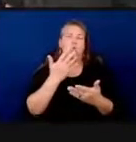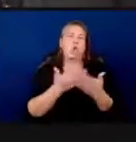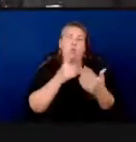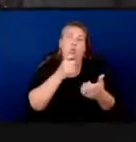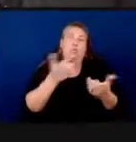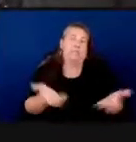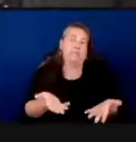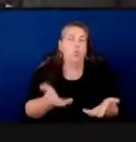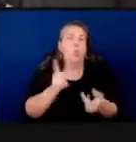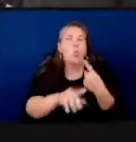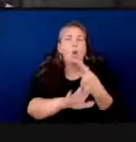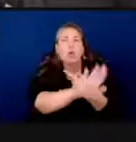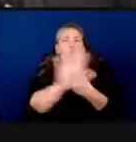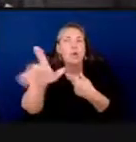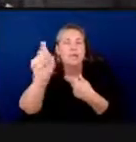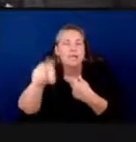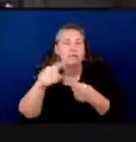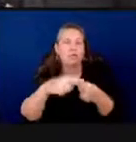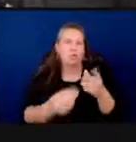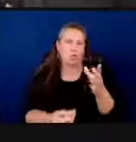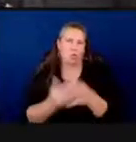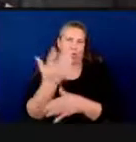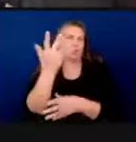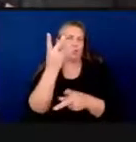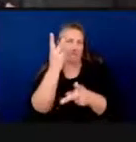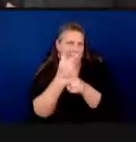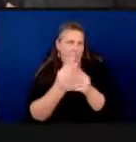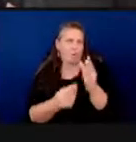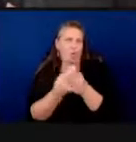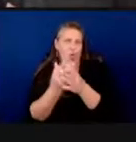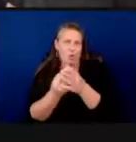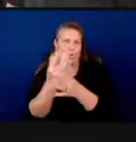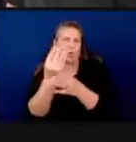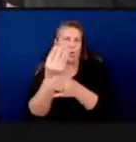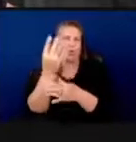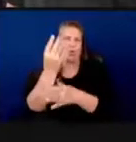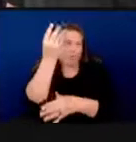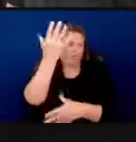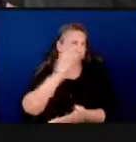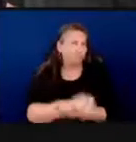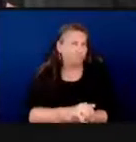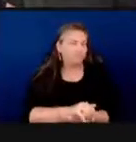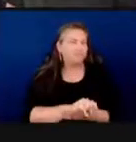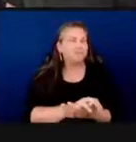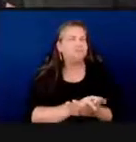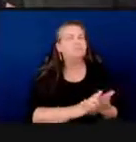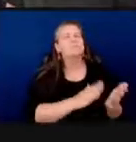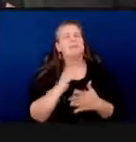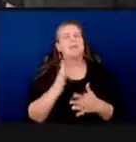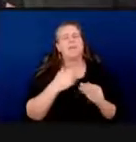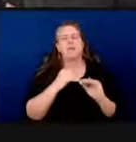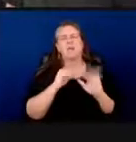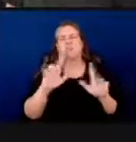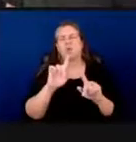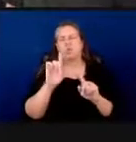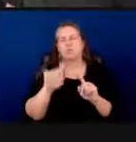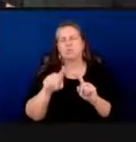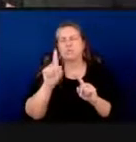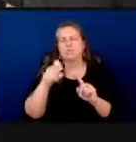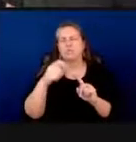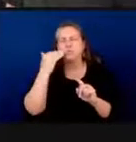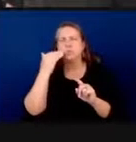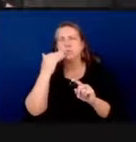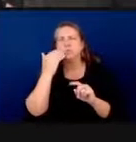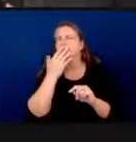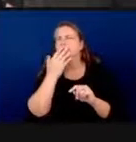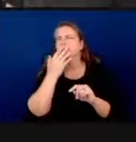Na tutaendelea kuwasaidia ili kuhakikisha kuwa mambo yanaendelea vilivyo. Mimi nina swali